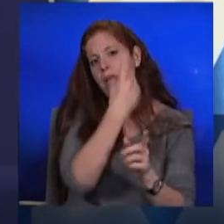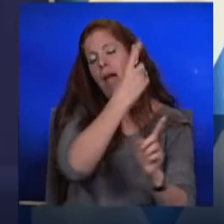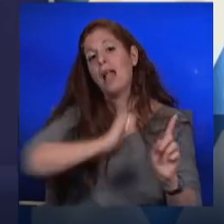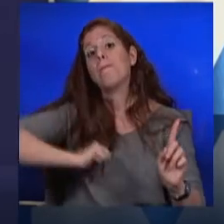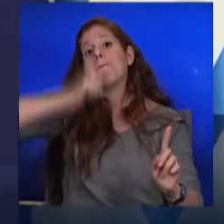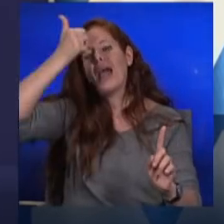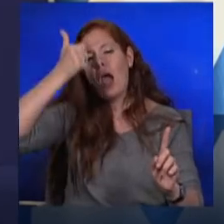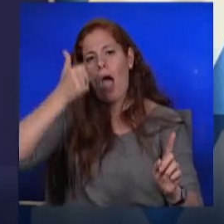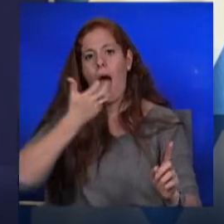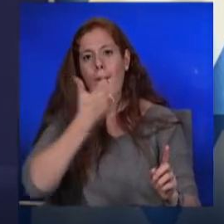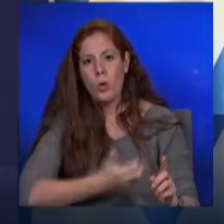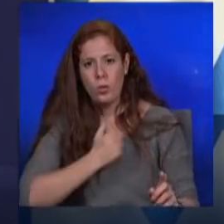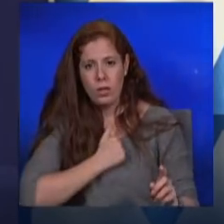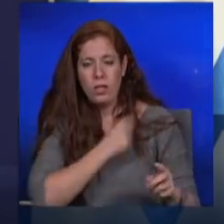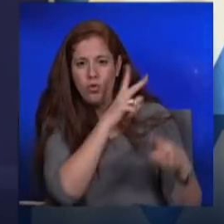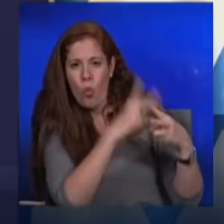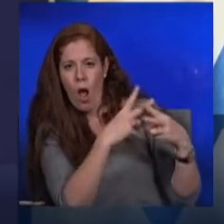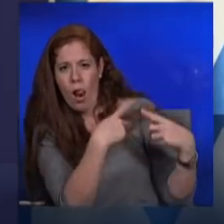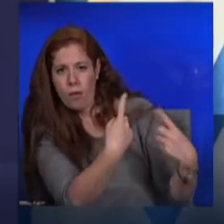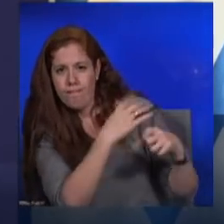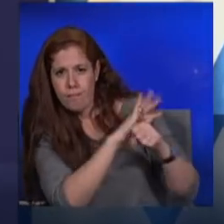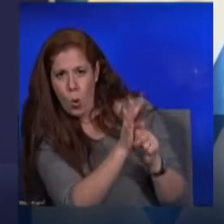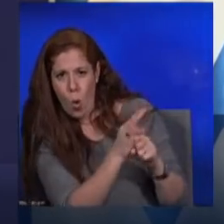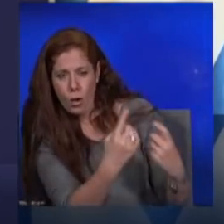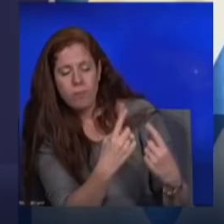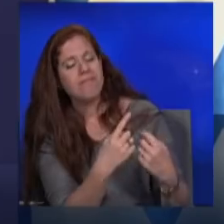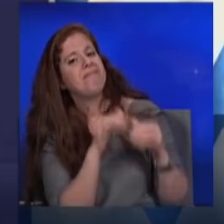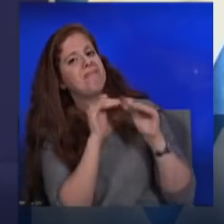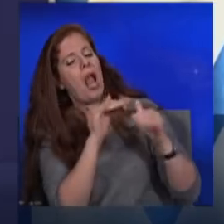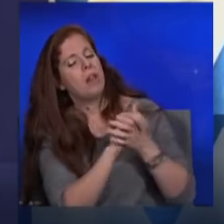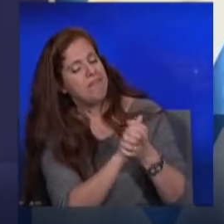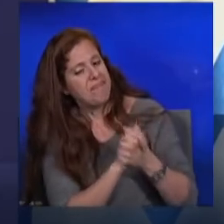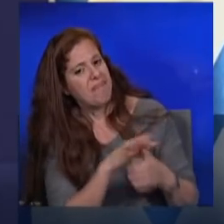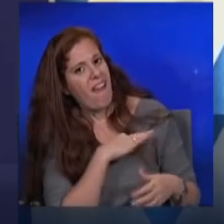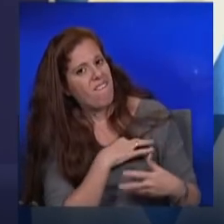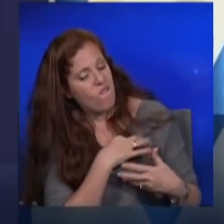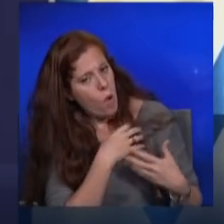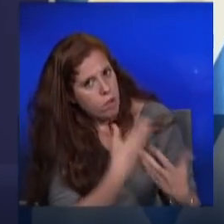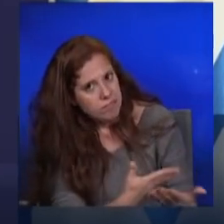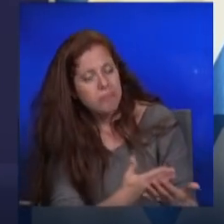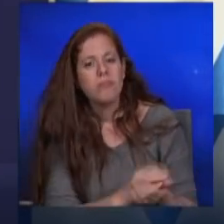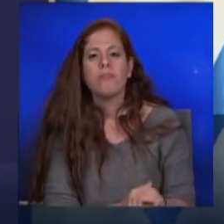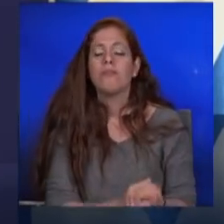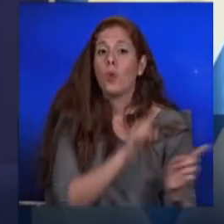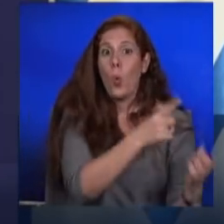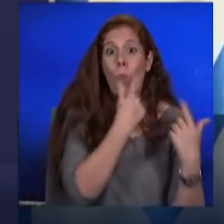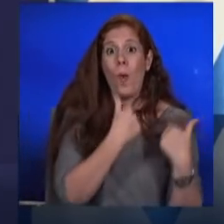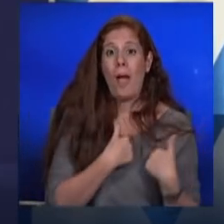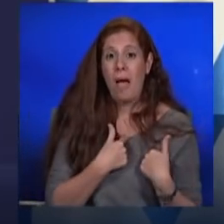בקורונה. החלתי לו רפואה שלמה ומהירה. הוא אמר לי, את שרי